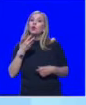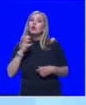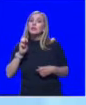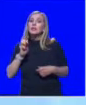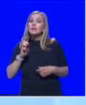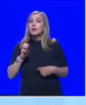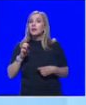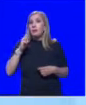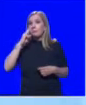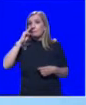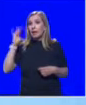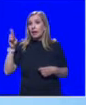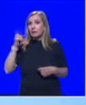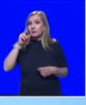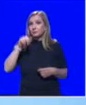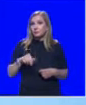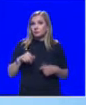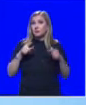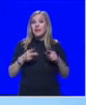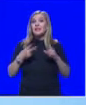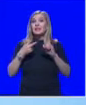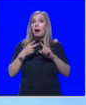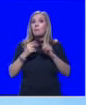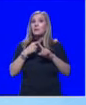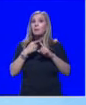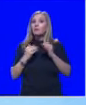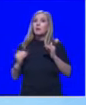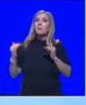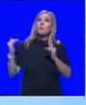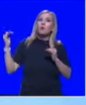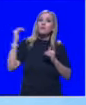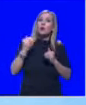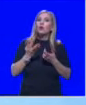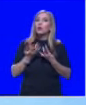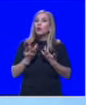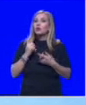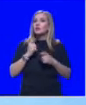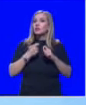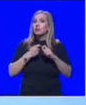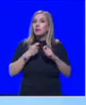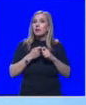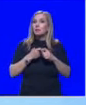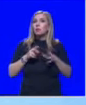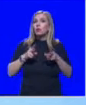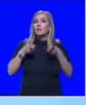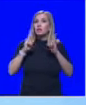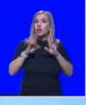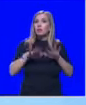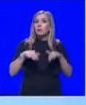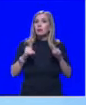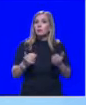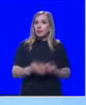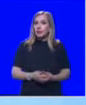Два пъти и половина повече, отколкото трябваше да бъдат направени според решението на парламента. И тук